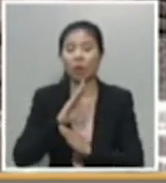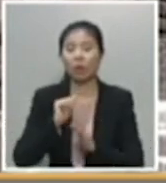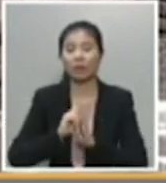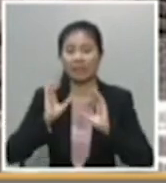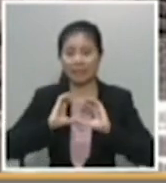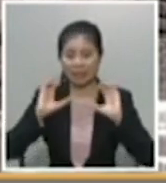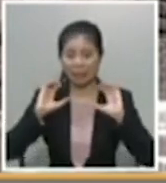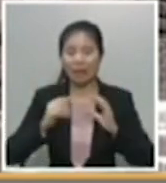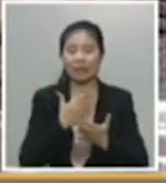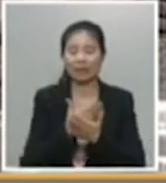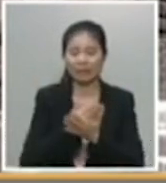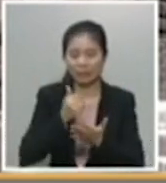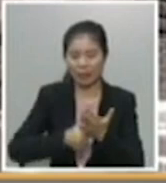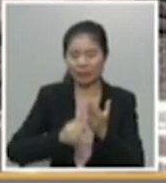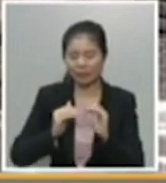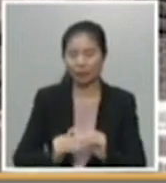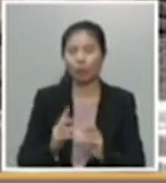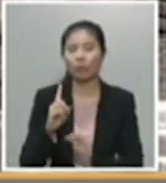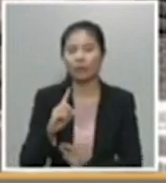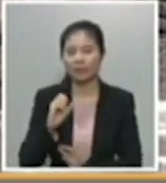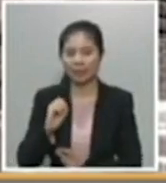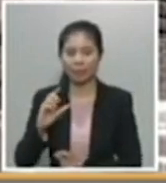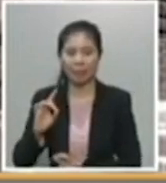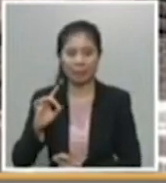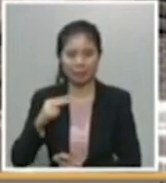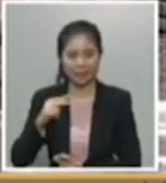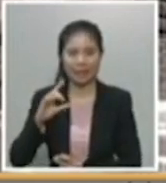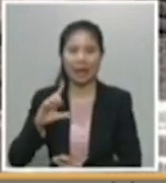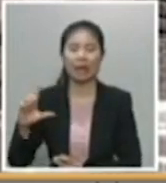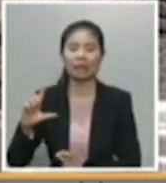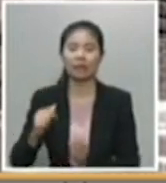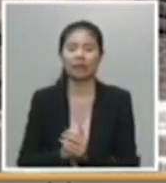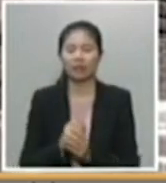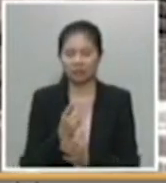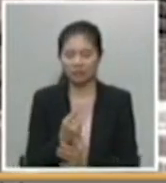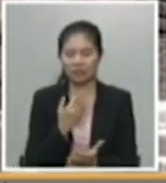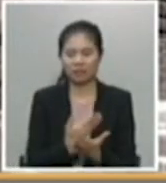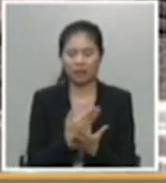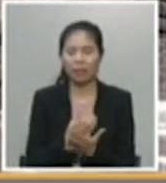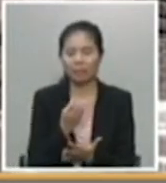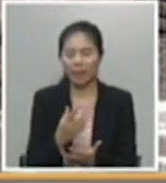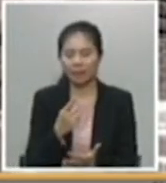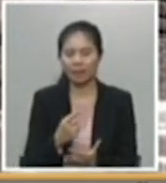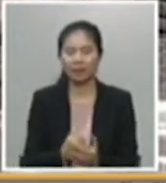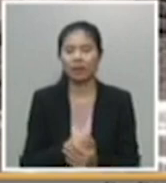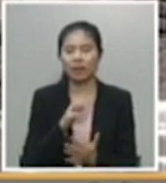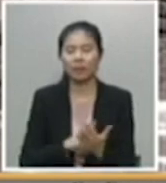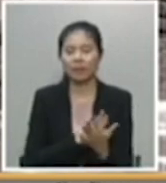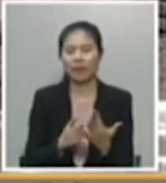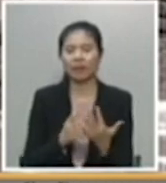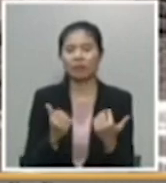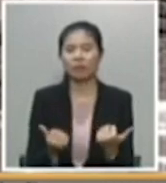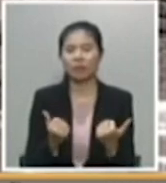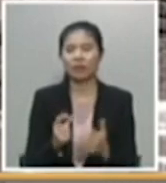าษีเนี่ยจะสูญหายไปอีกเกือบ 180,000 ล้านบาทเป็นเม็ดเงินมหาศาลซึ่งผมไม่เห็นนะครับในร่างฉบับนี้เนี่ย